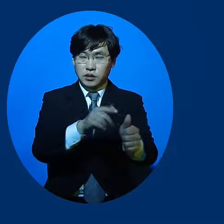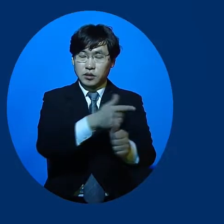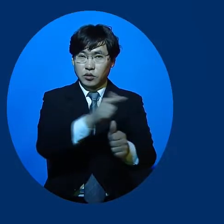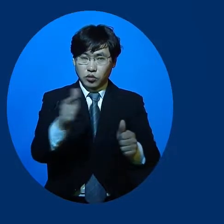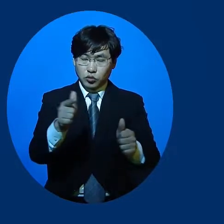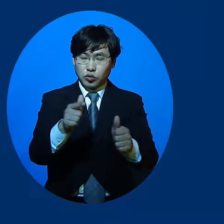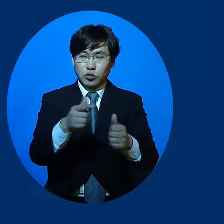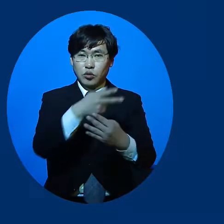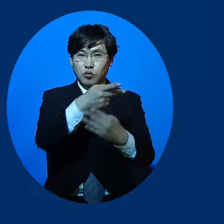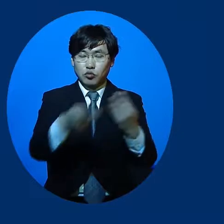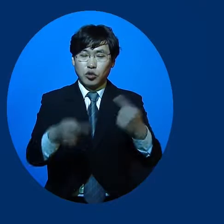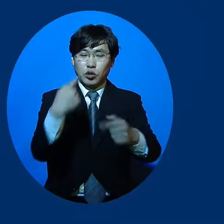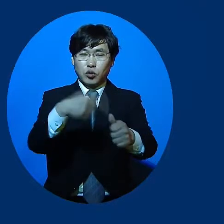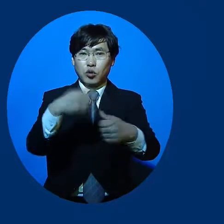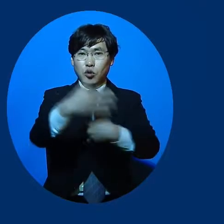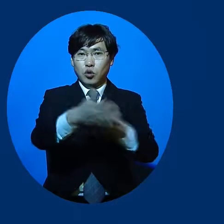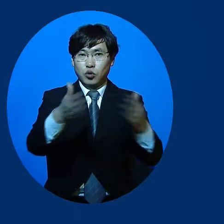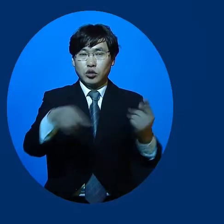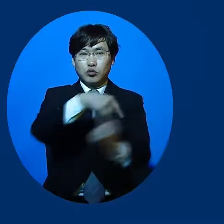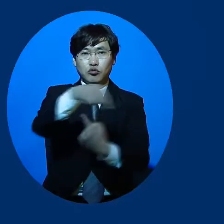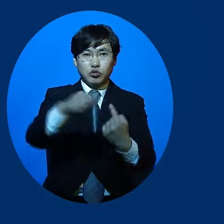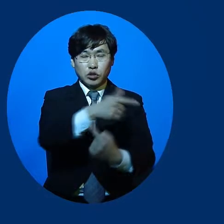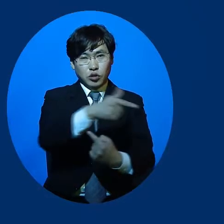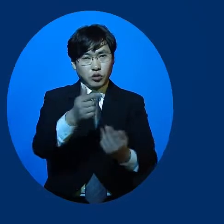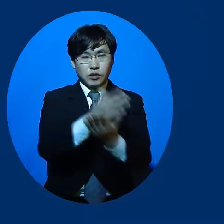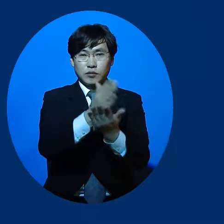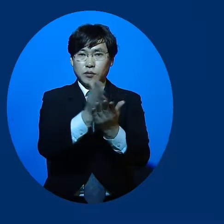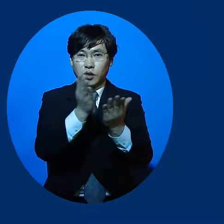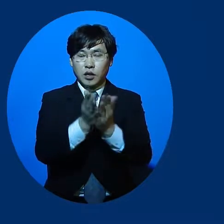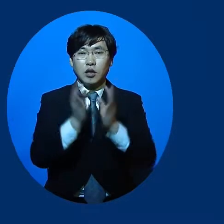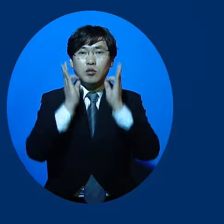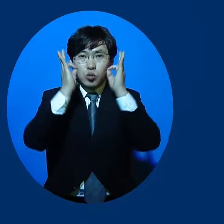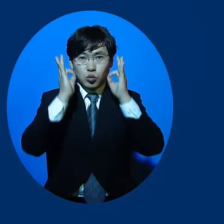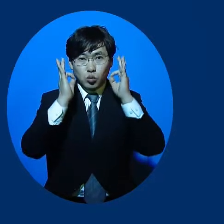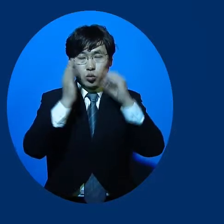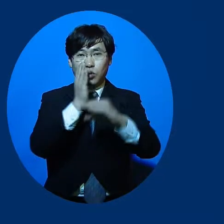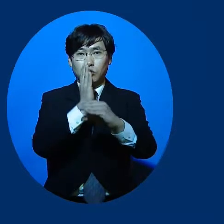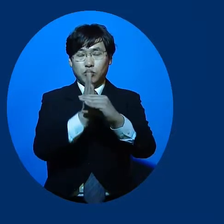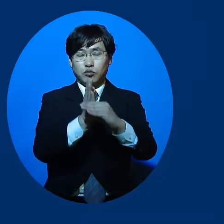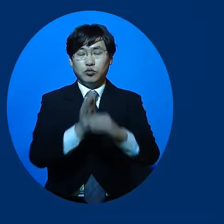처우 개선 등이 실현될 수 있도록 다각도로 노력하고 있습니다.